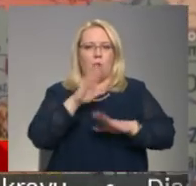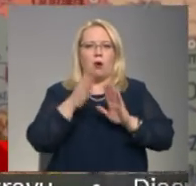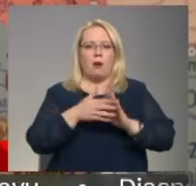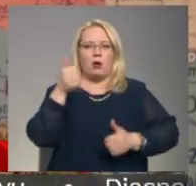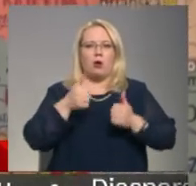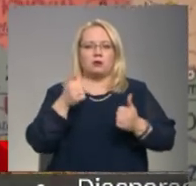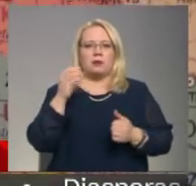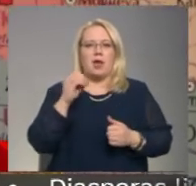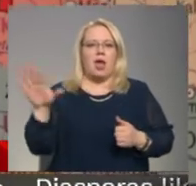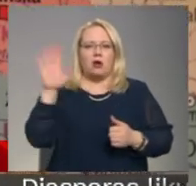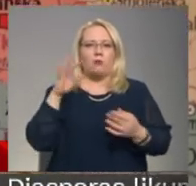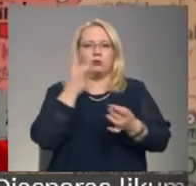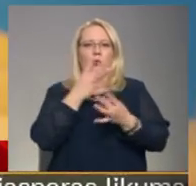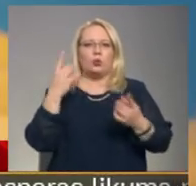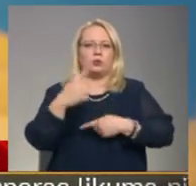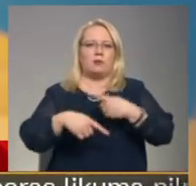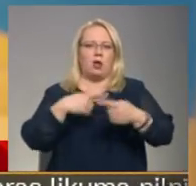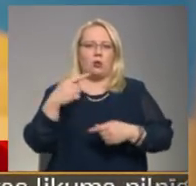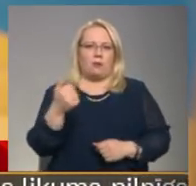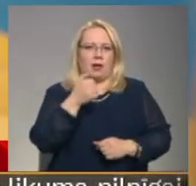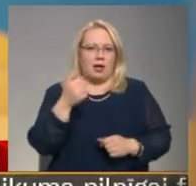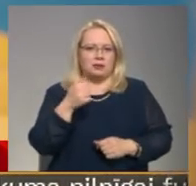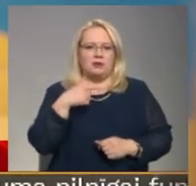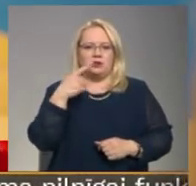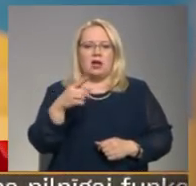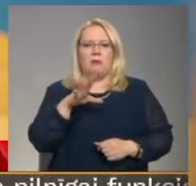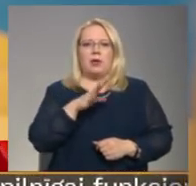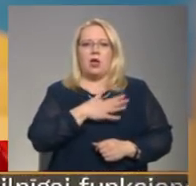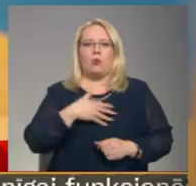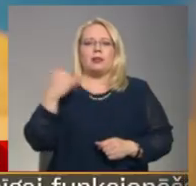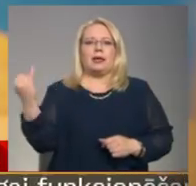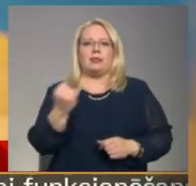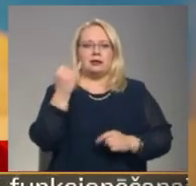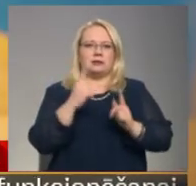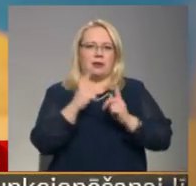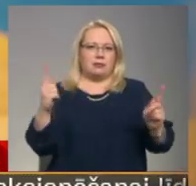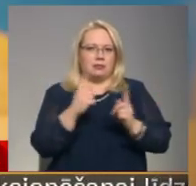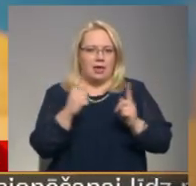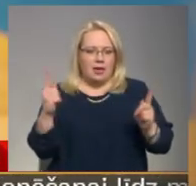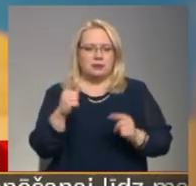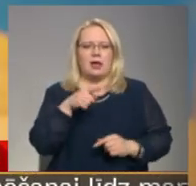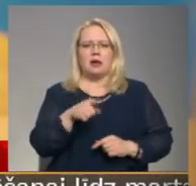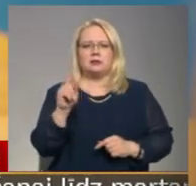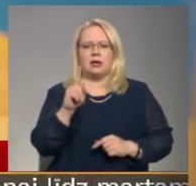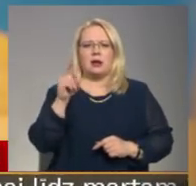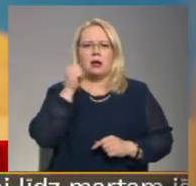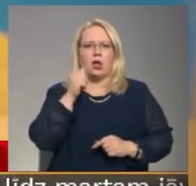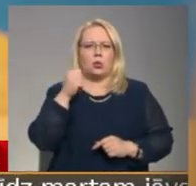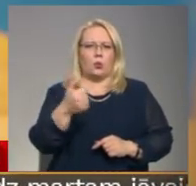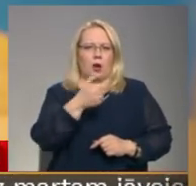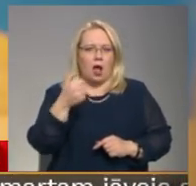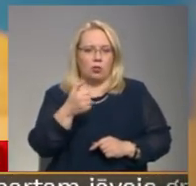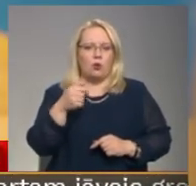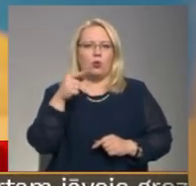Eiropas kultūras mantojuma gads. Bija ļoti interesants teksts, bet tāds ir katru gadu. Tekstā ir daudz